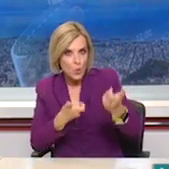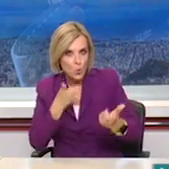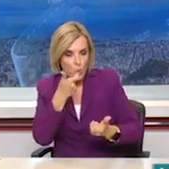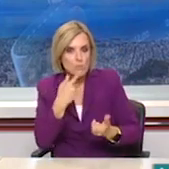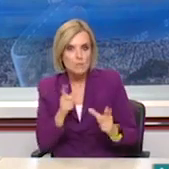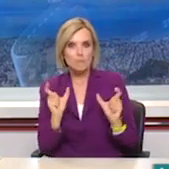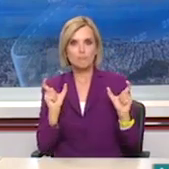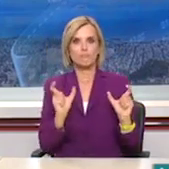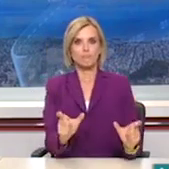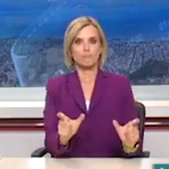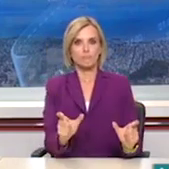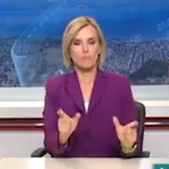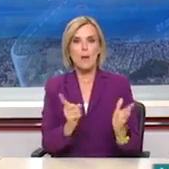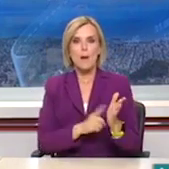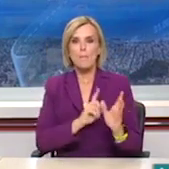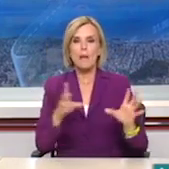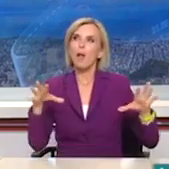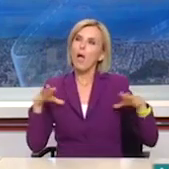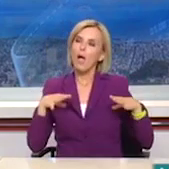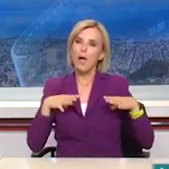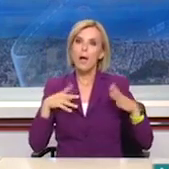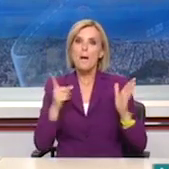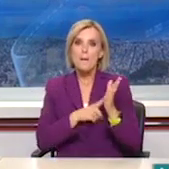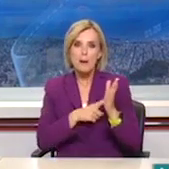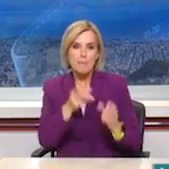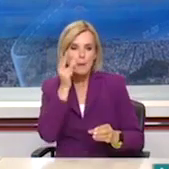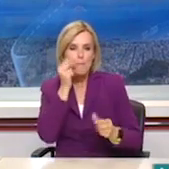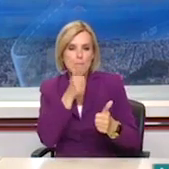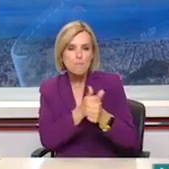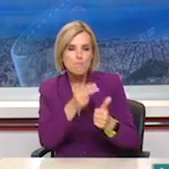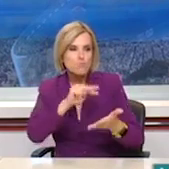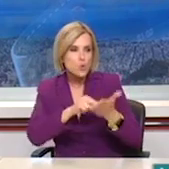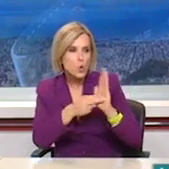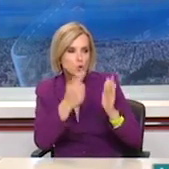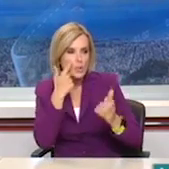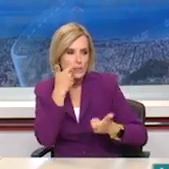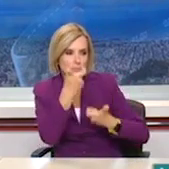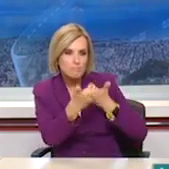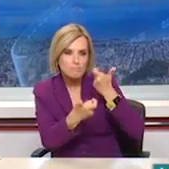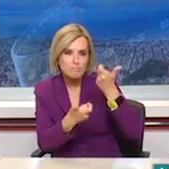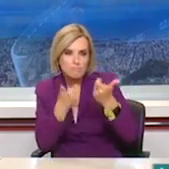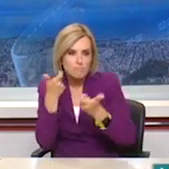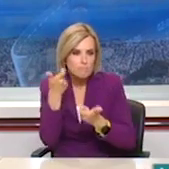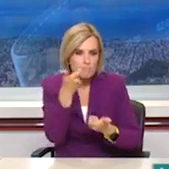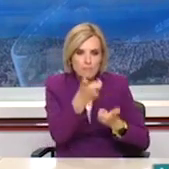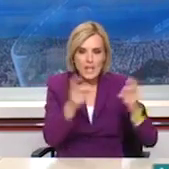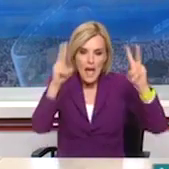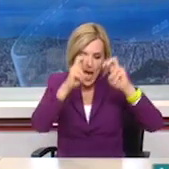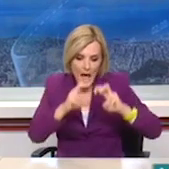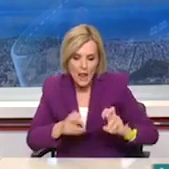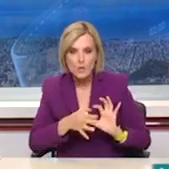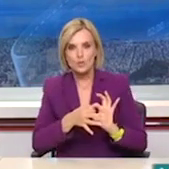σε επιδημιολογική επαγρύπνηση, σε επιτήρηση, σε νύψη, δηλαδή σε προσοχή, ώστε να ανιχνεύσεις τέτοιου